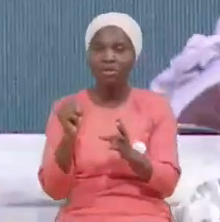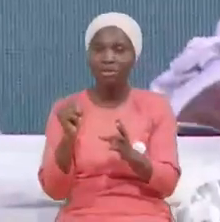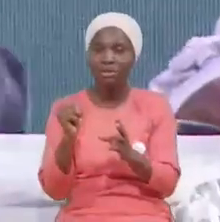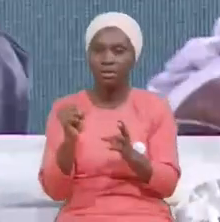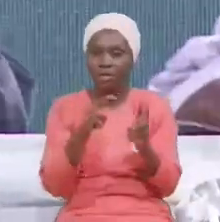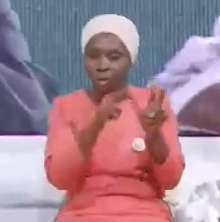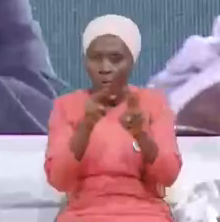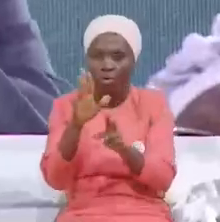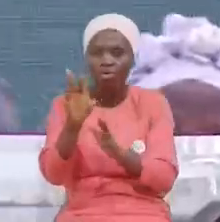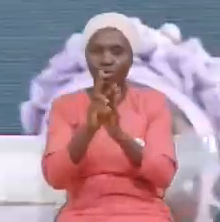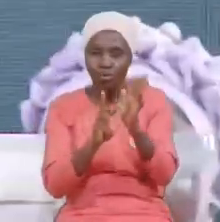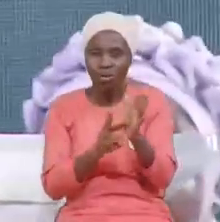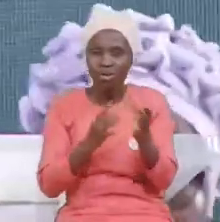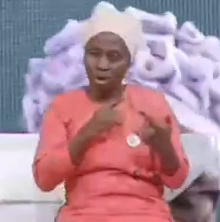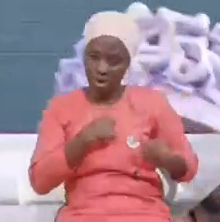ta volonté.